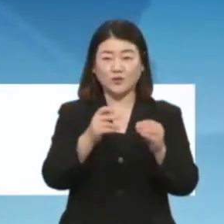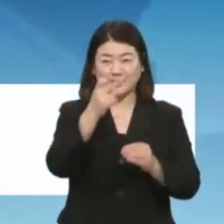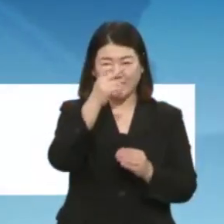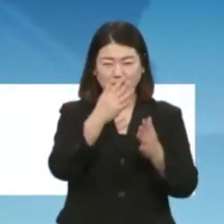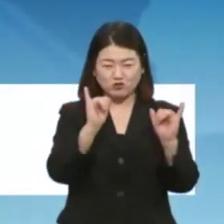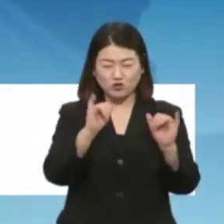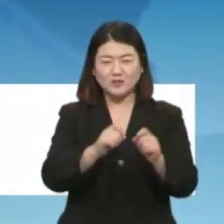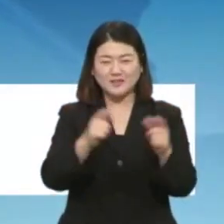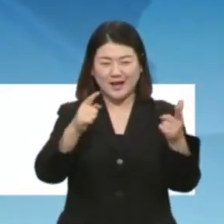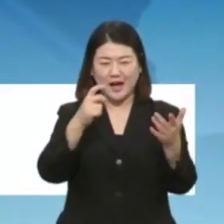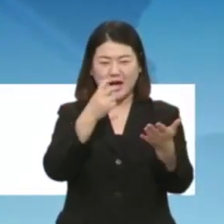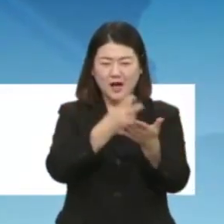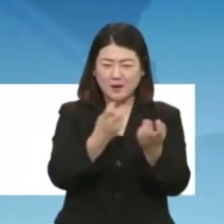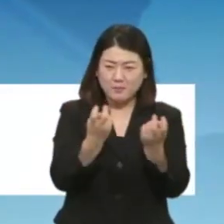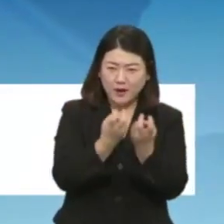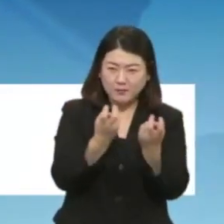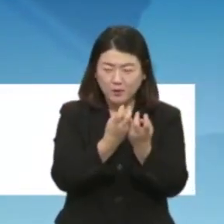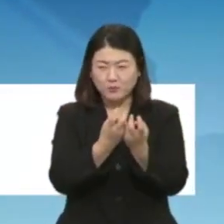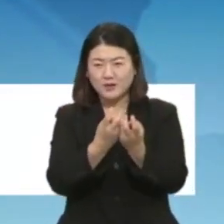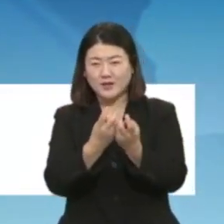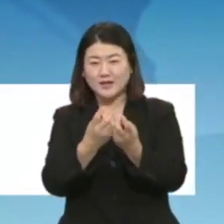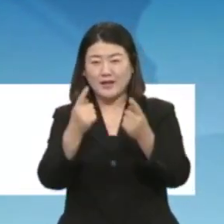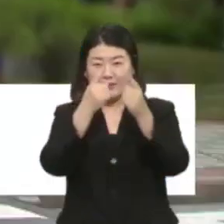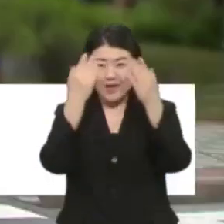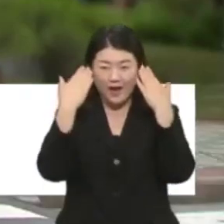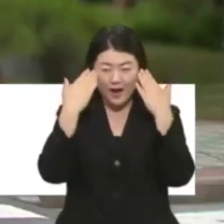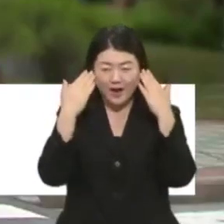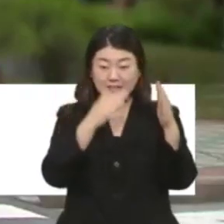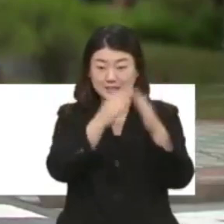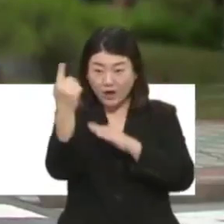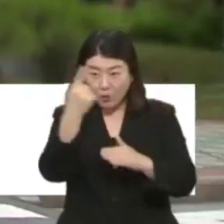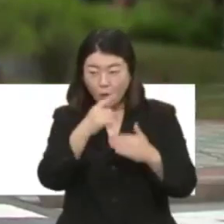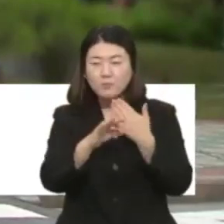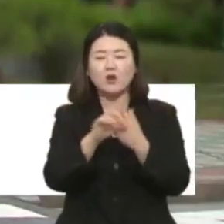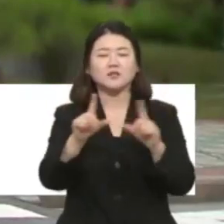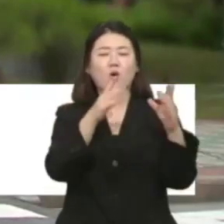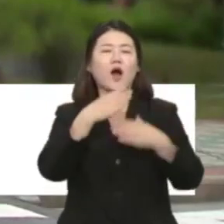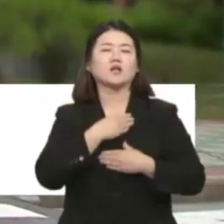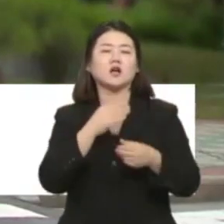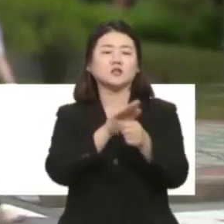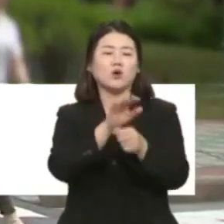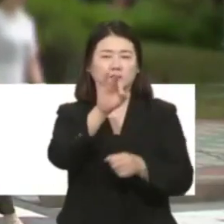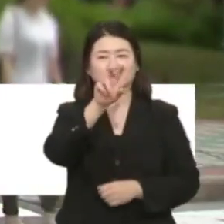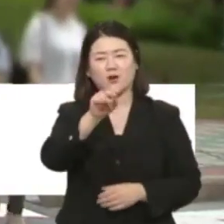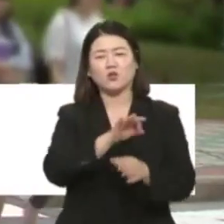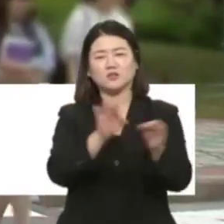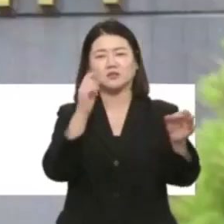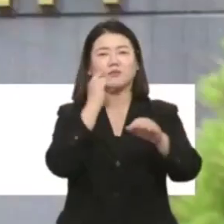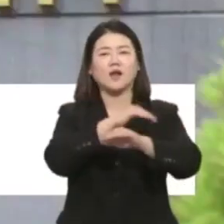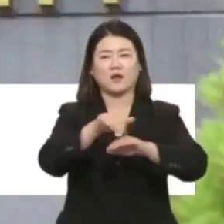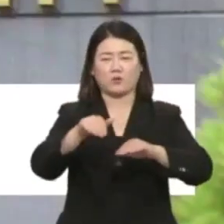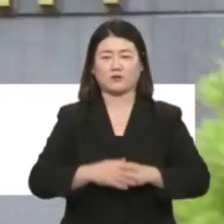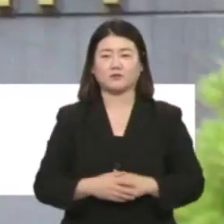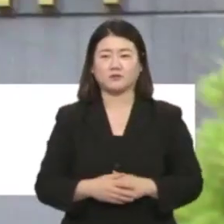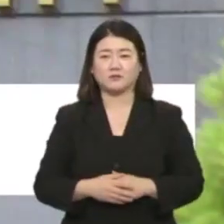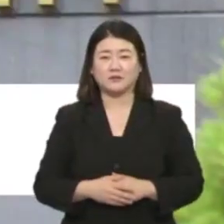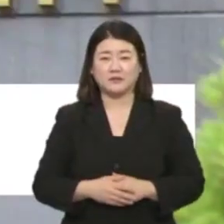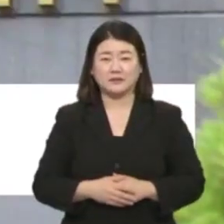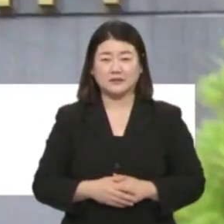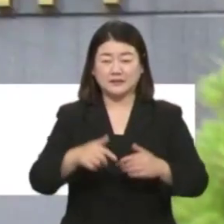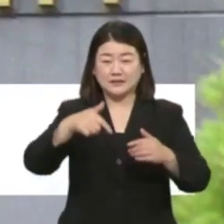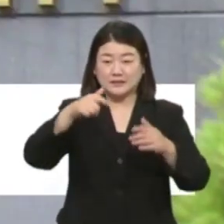논산시는 인구증과 실책의 일환으로 지역으로 전입한 대학생을 대상으로 생활안전지원금 20만원을 지급합니다